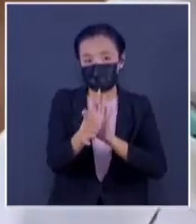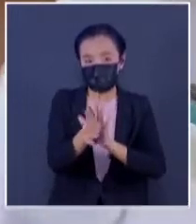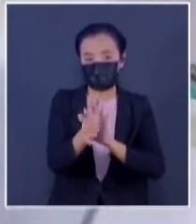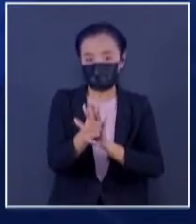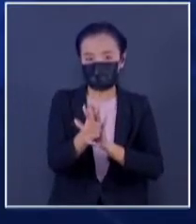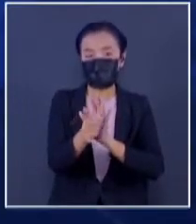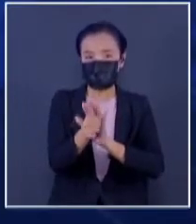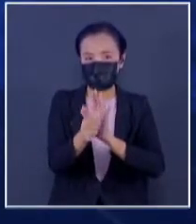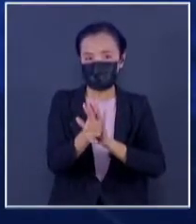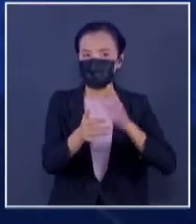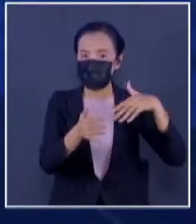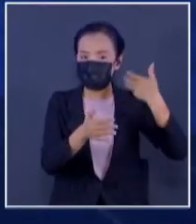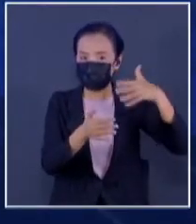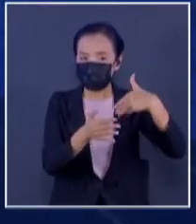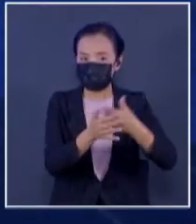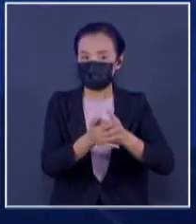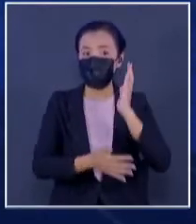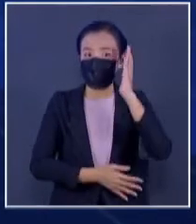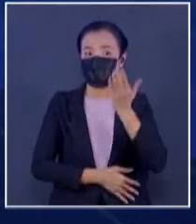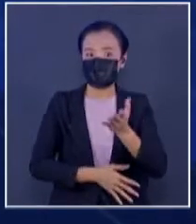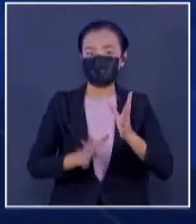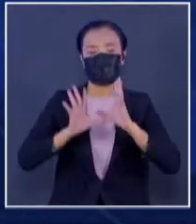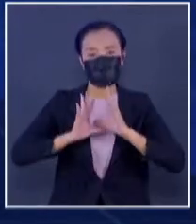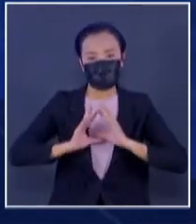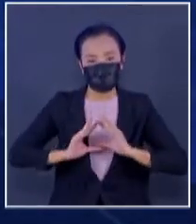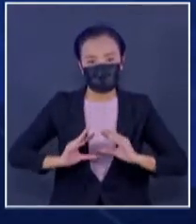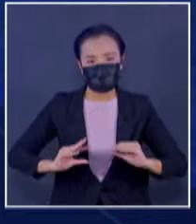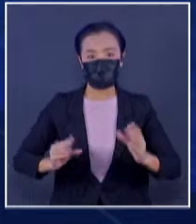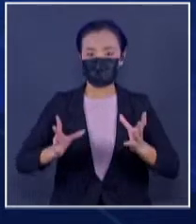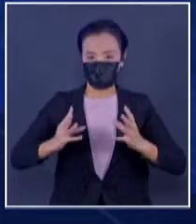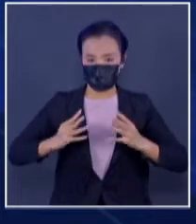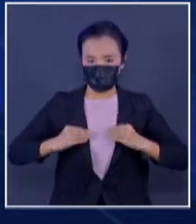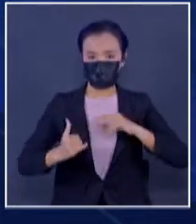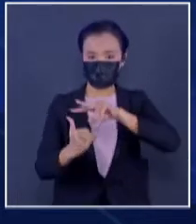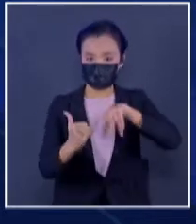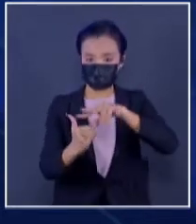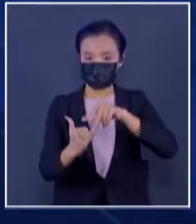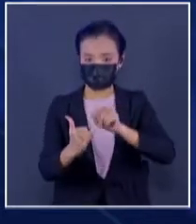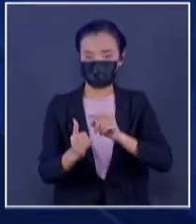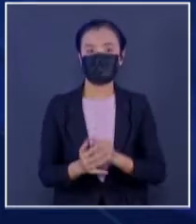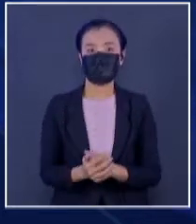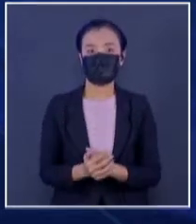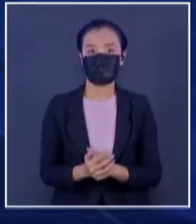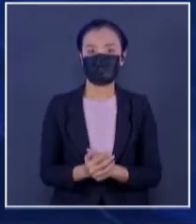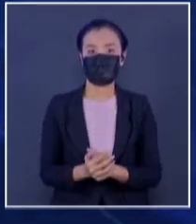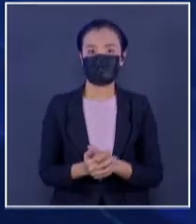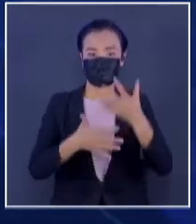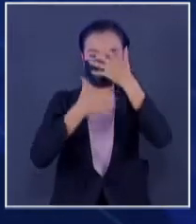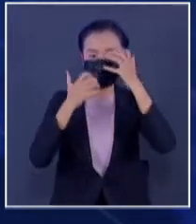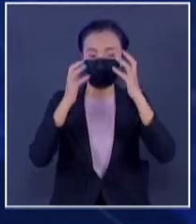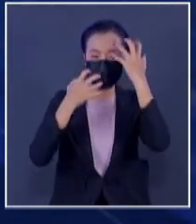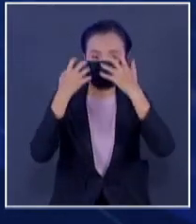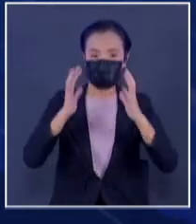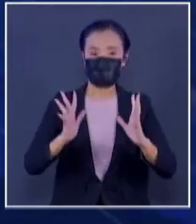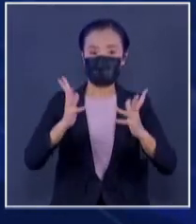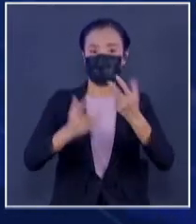ใช้เวลาพักใหญ่เลยกว่าที่ไหนมานี่จะผ่อนคลายแล้วก็ยอมรับการรักษาหลังจากสั่งเมาเนี่ยเจ้าตัวบอกว่า